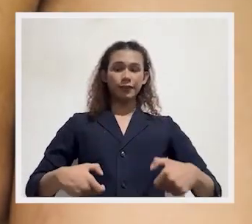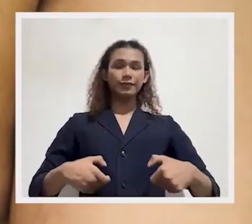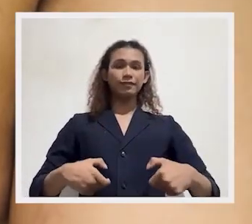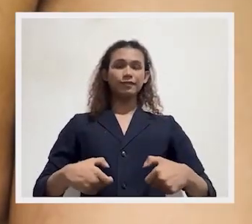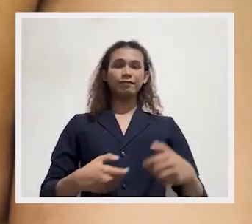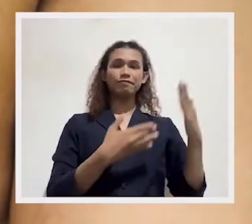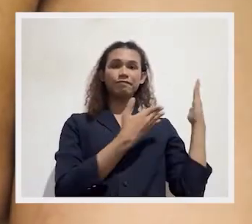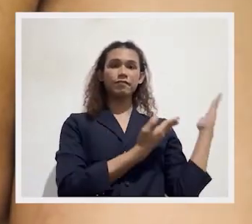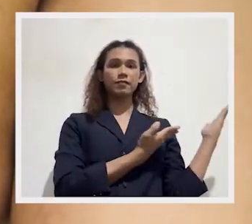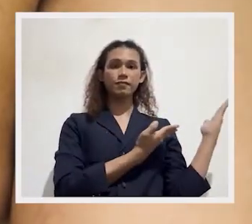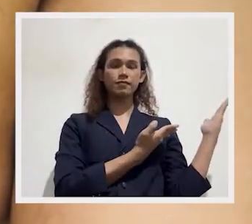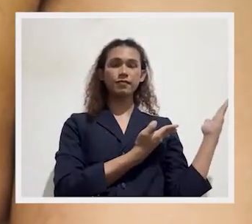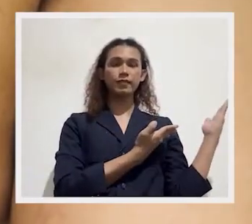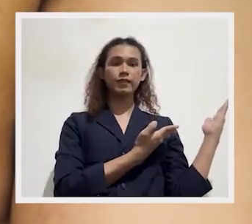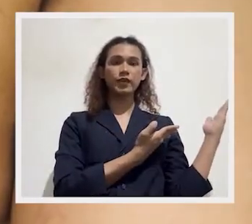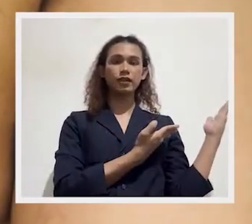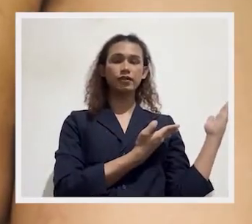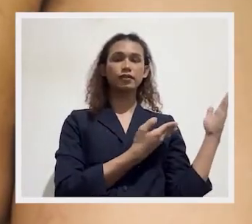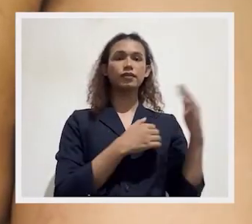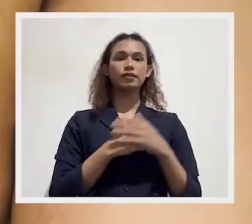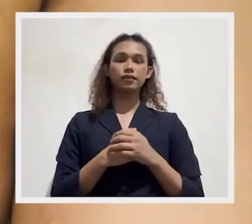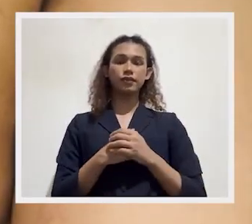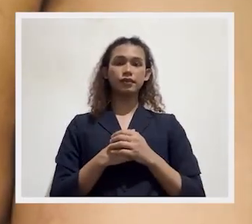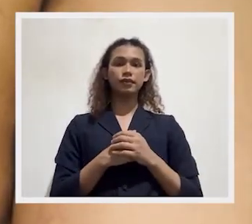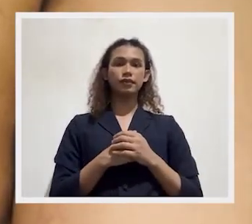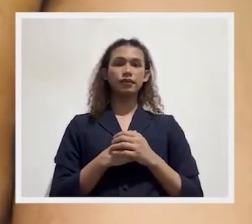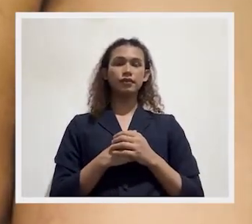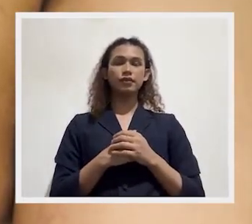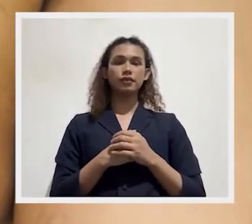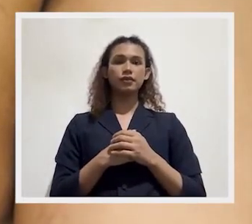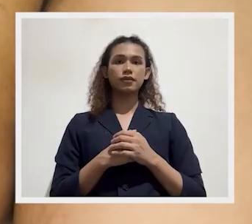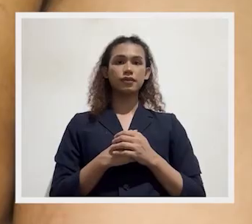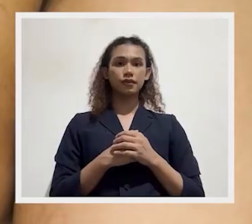aksilaris posterior dan jepit dengan skin fold caliper.